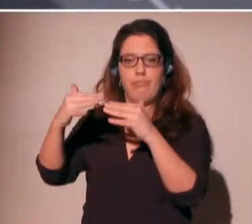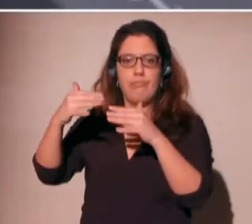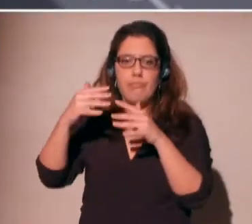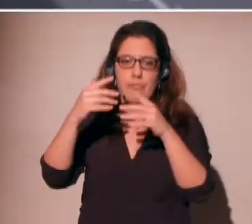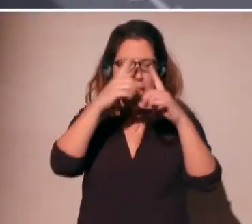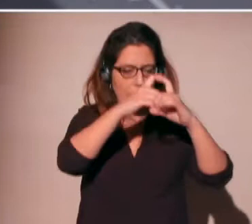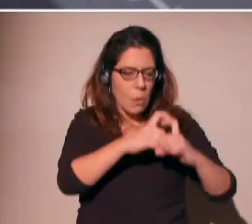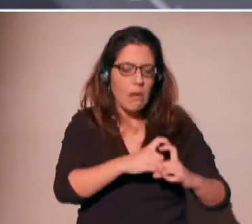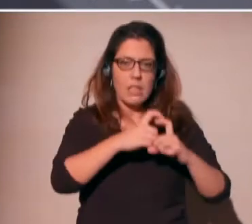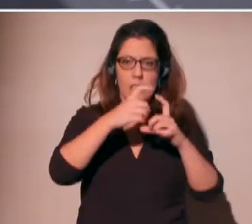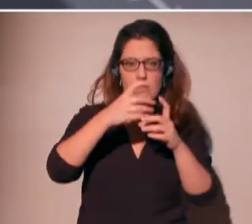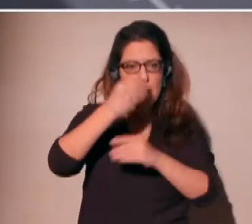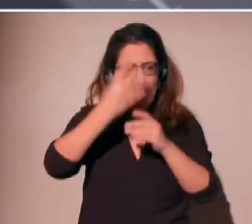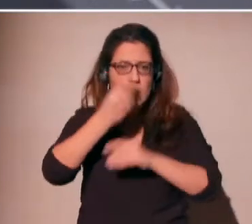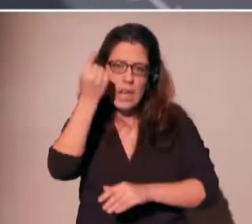qu'il existe